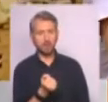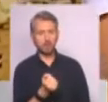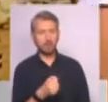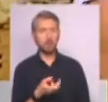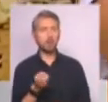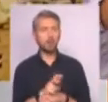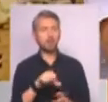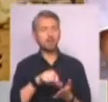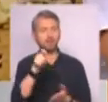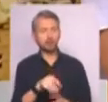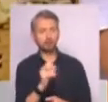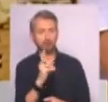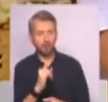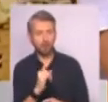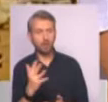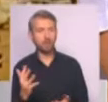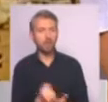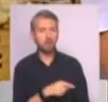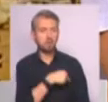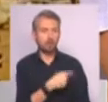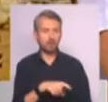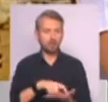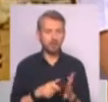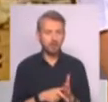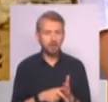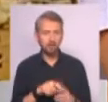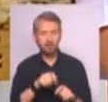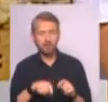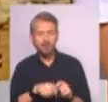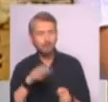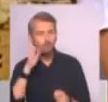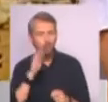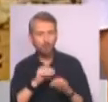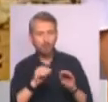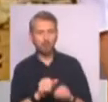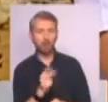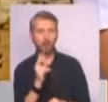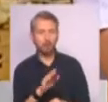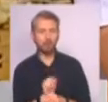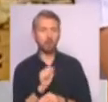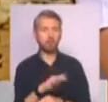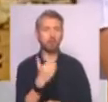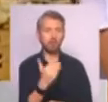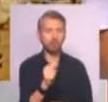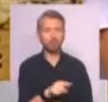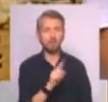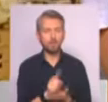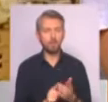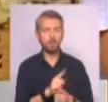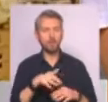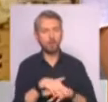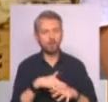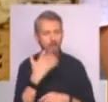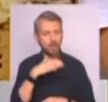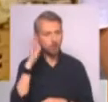приходить представник ЖЕКу, знаходимо градусник в квартирі, заміряємо воду, складаємо акт, направляємо йому, і вони мають перерахувати цю